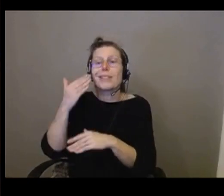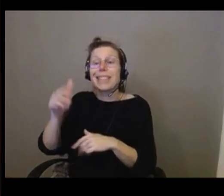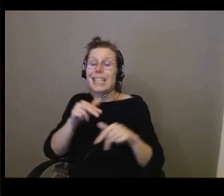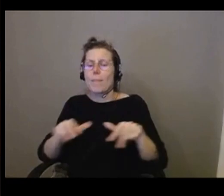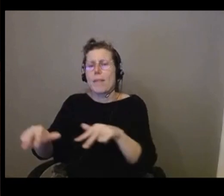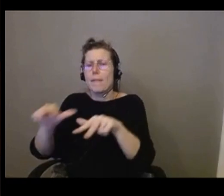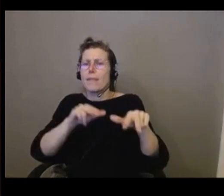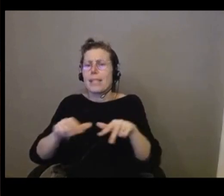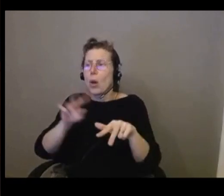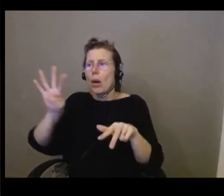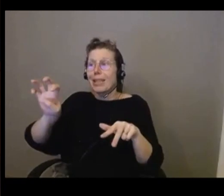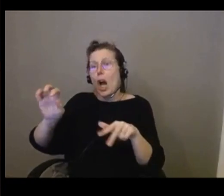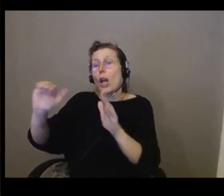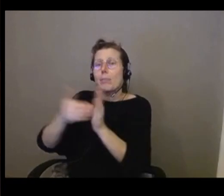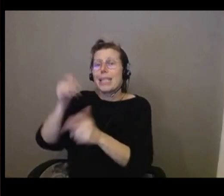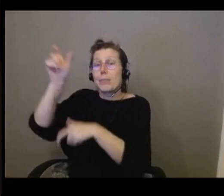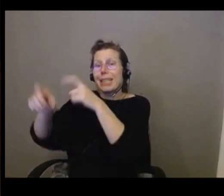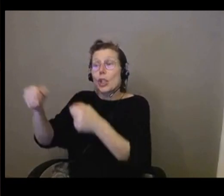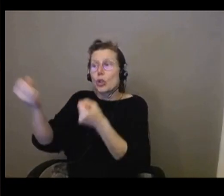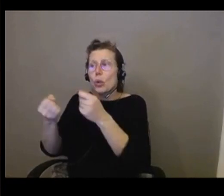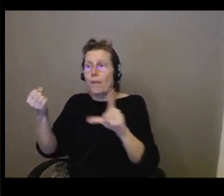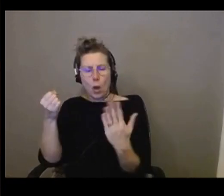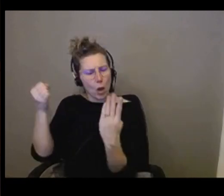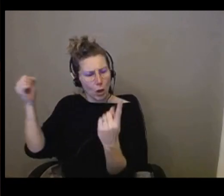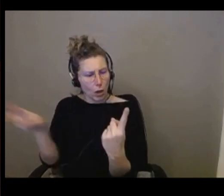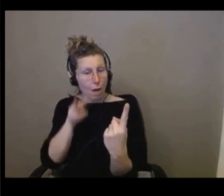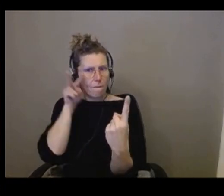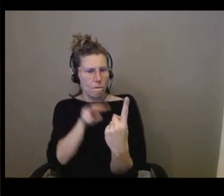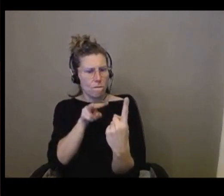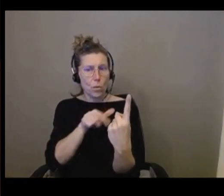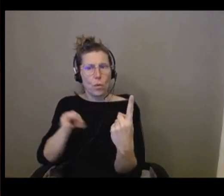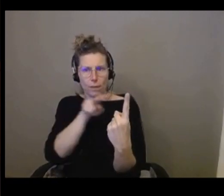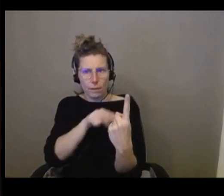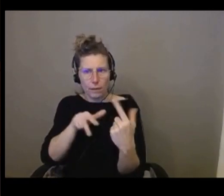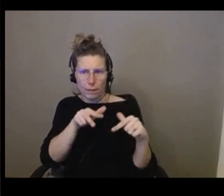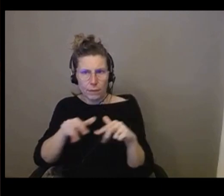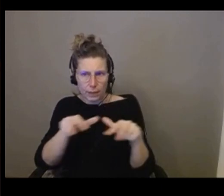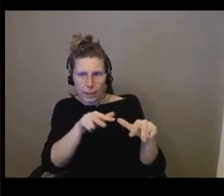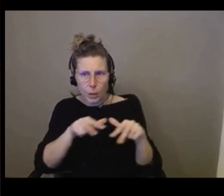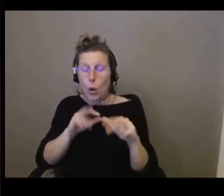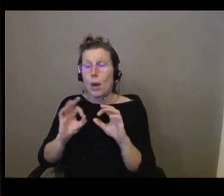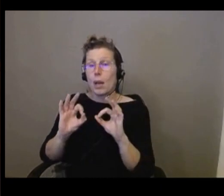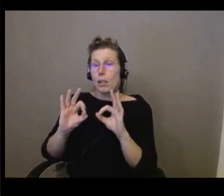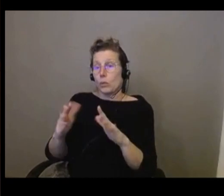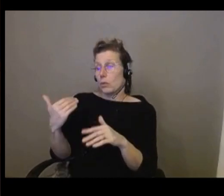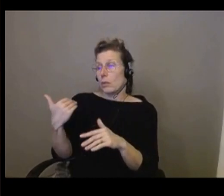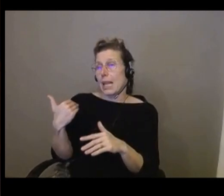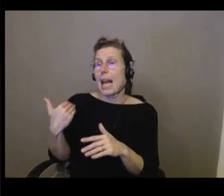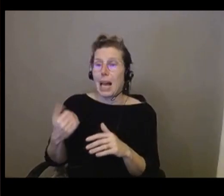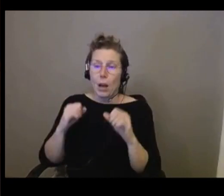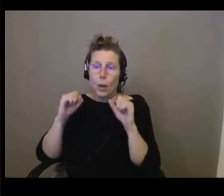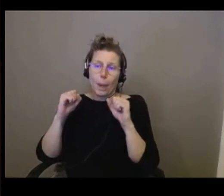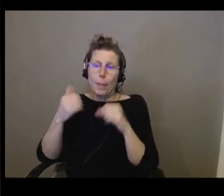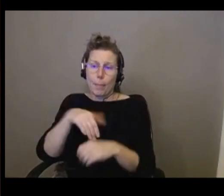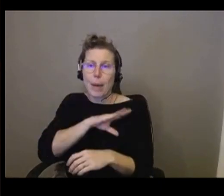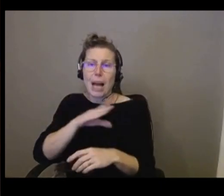notre produit Uber Access, en l'espace de 2 mois seulement, on a pu multiplier par 3 le nombre de courses sur ce produit. Et on